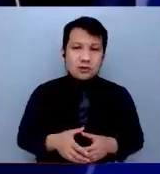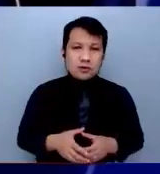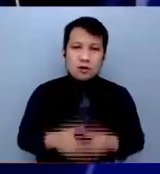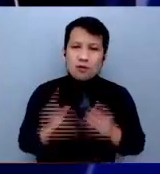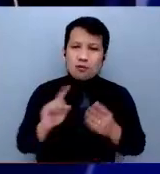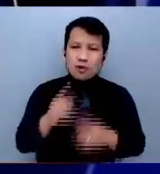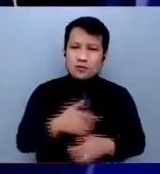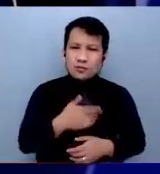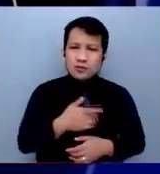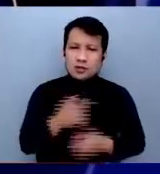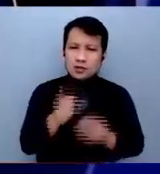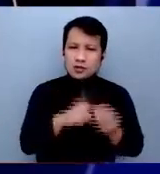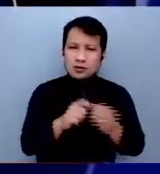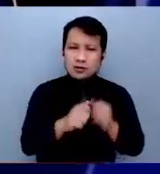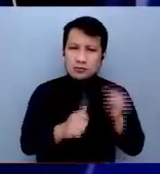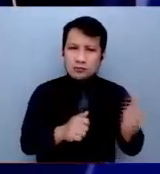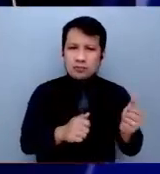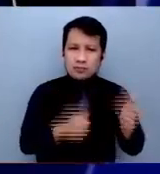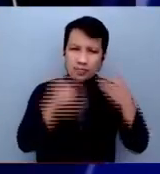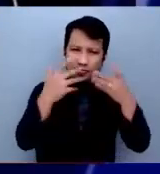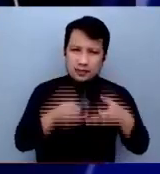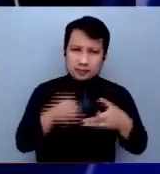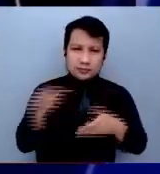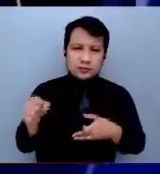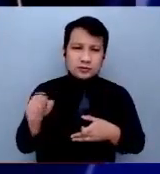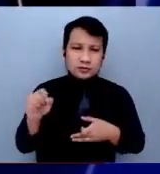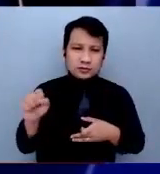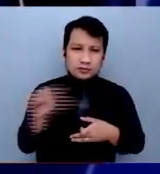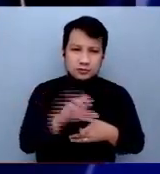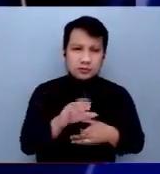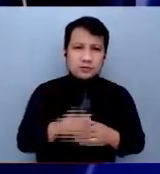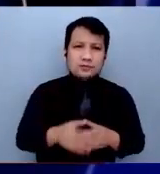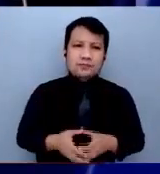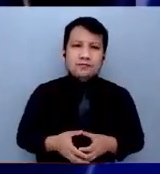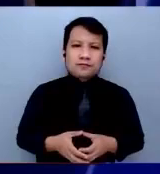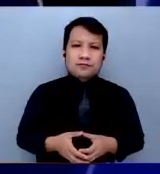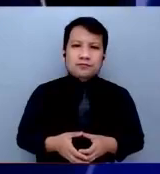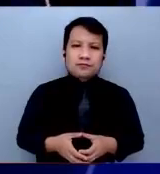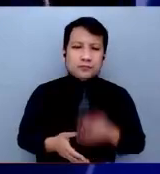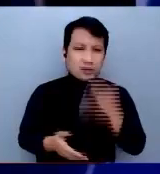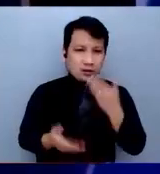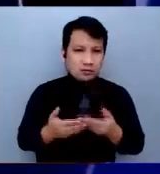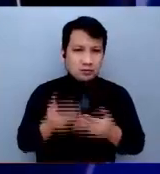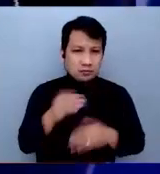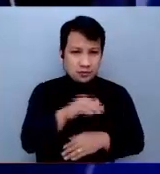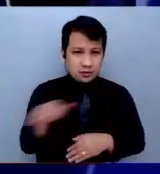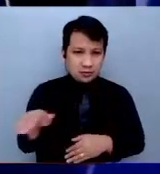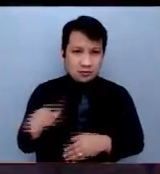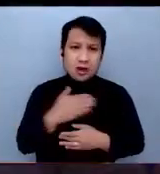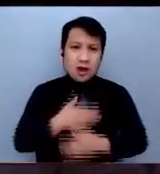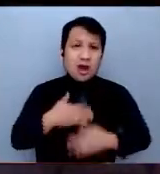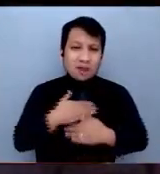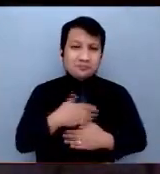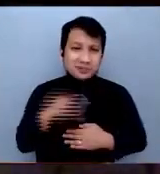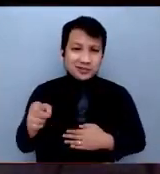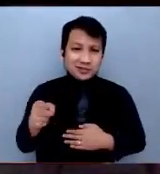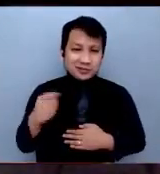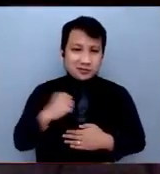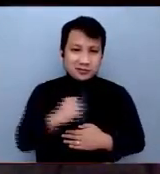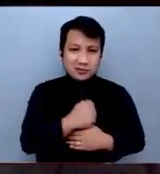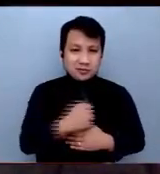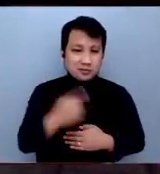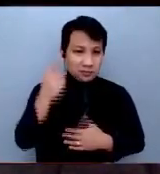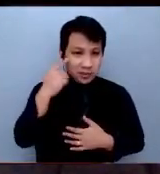ni Senator Ping sa naging desisyon ng Korte Suprema? Bok, magandang gabi sa iyo. Masaya si Senator Ping Lacson doon sa